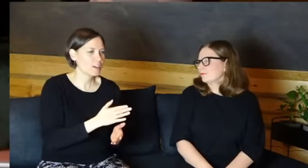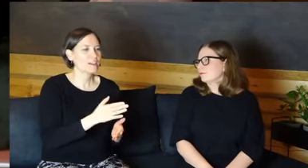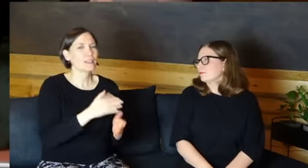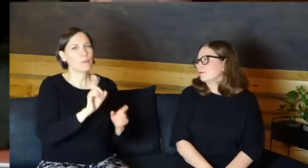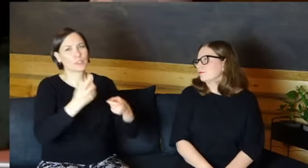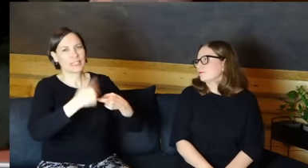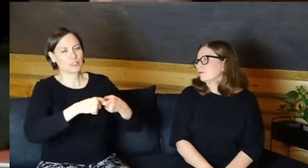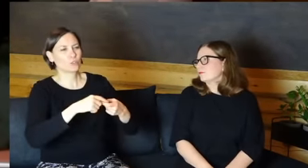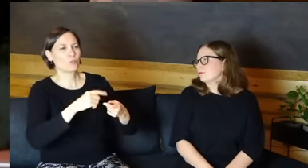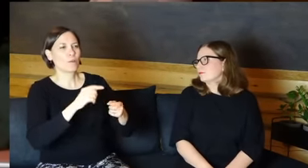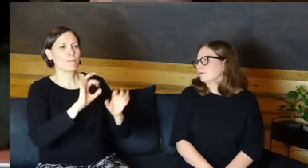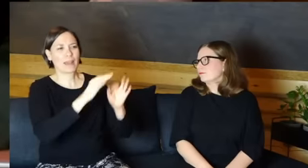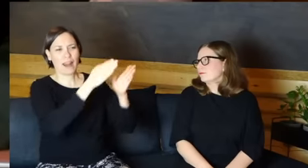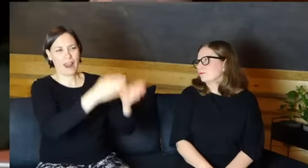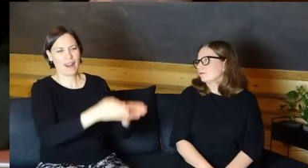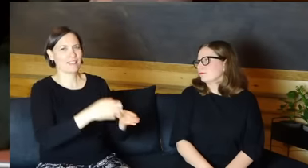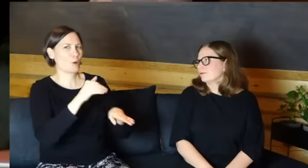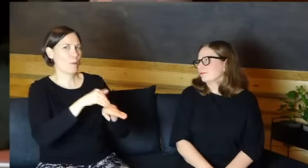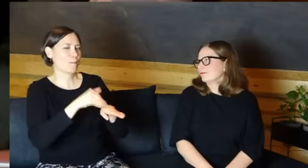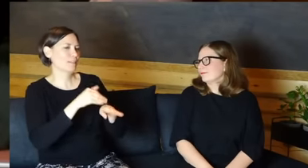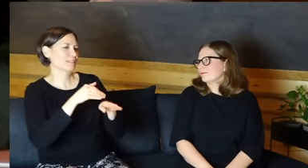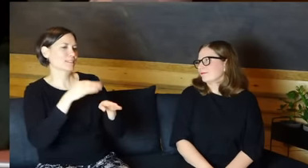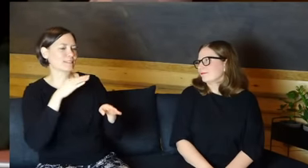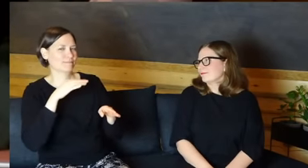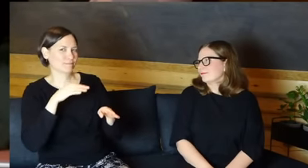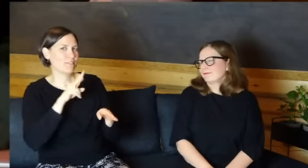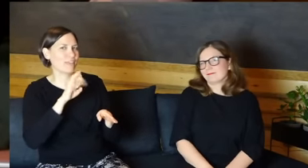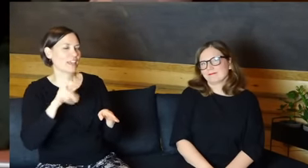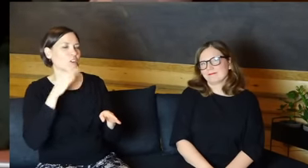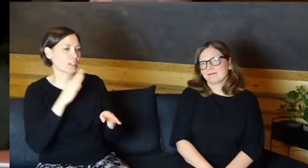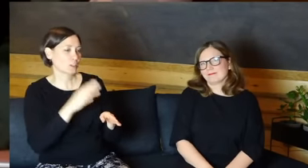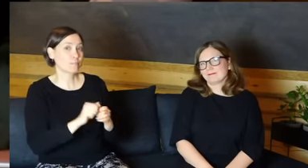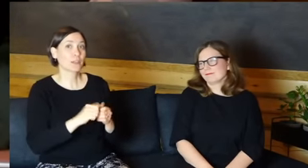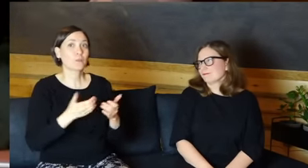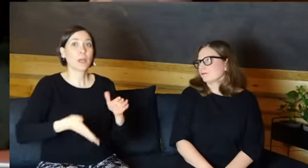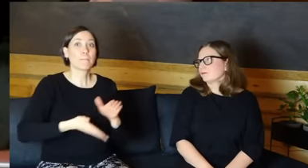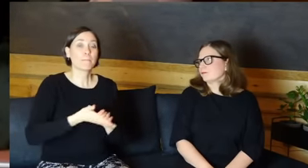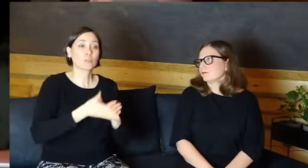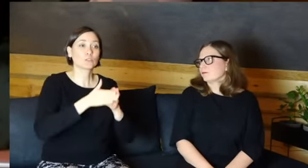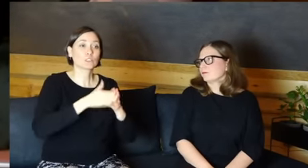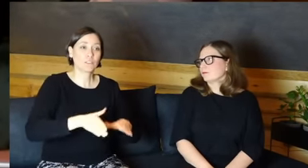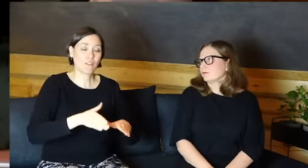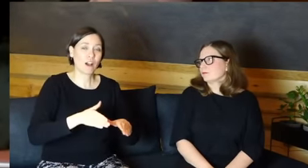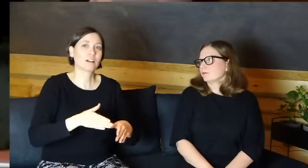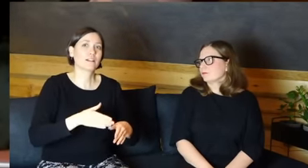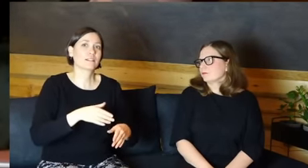Eli ensimmäisenä meillä on tota, mennään perustava elementille, eli Jane